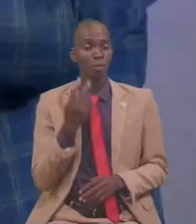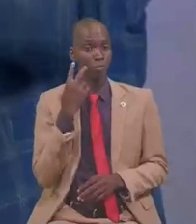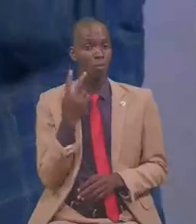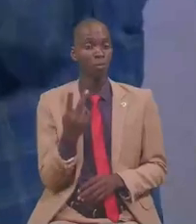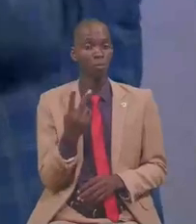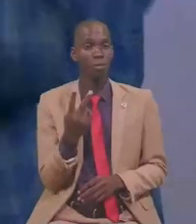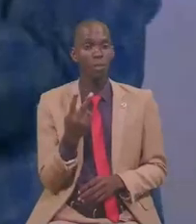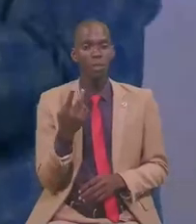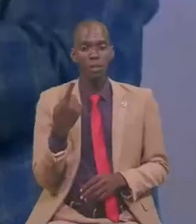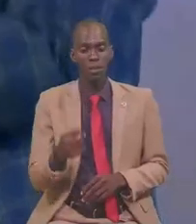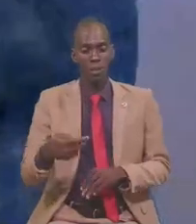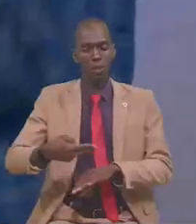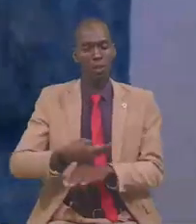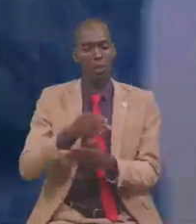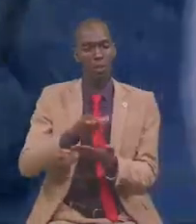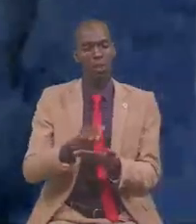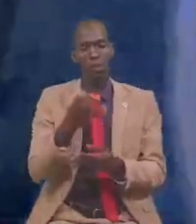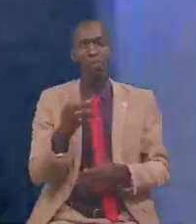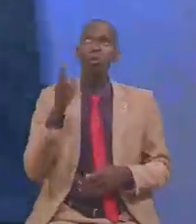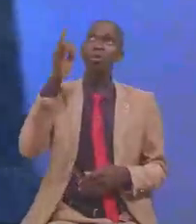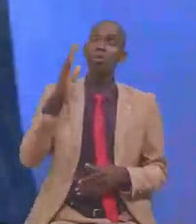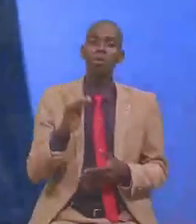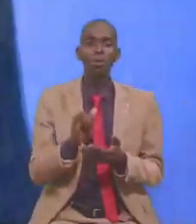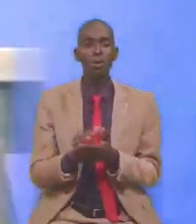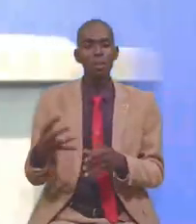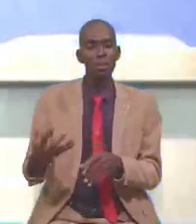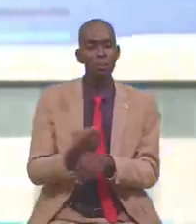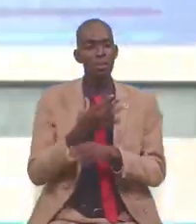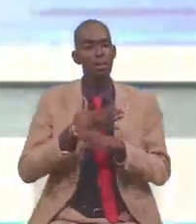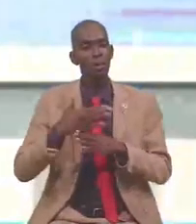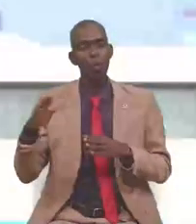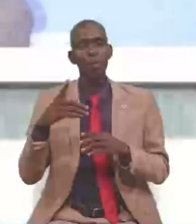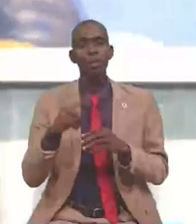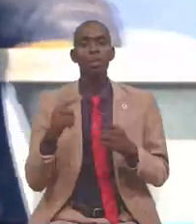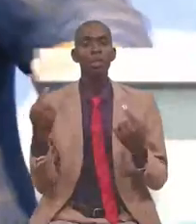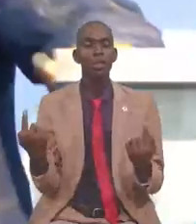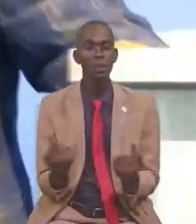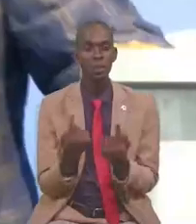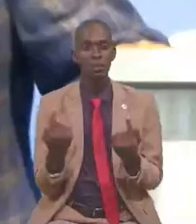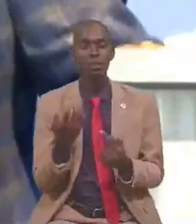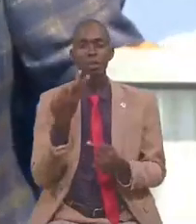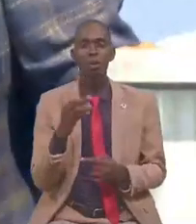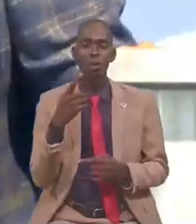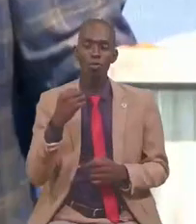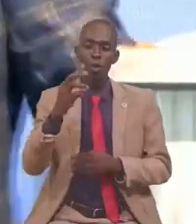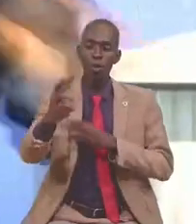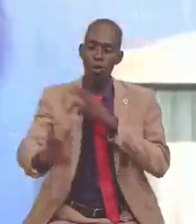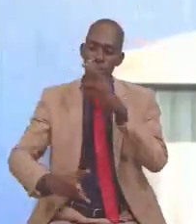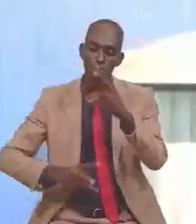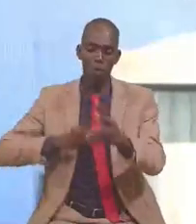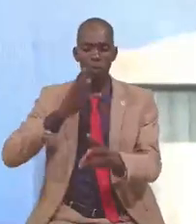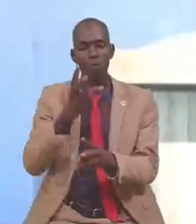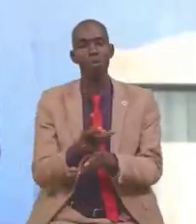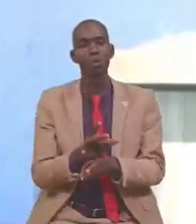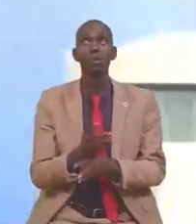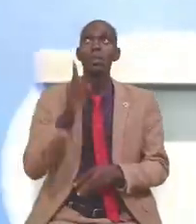Voici l'agneau de Dieu qui ôte le péché du monde. Il est venu